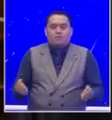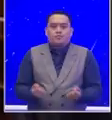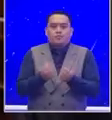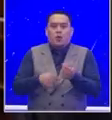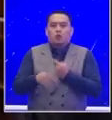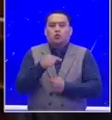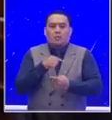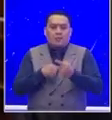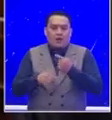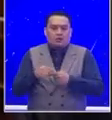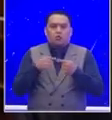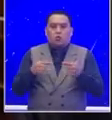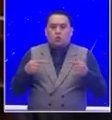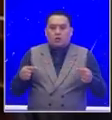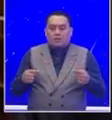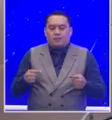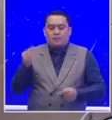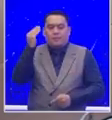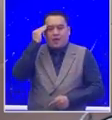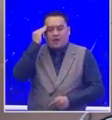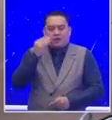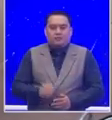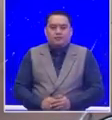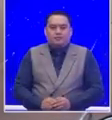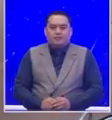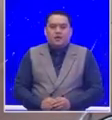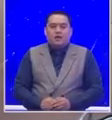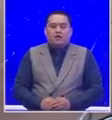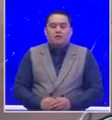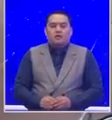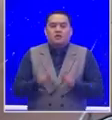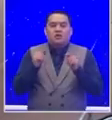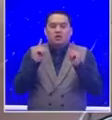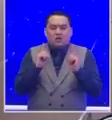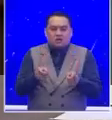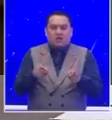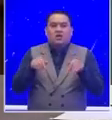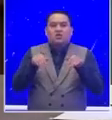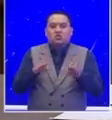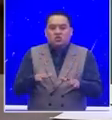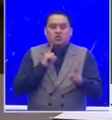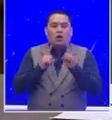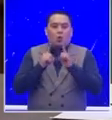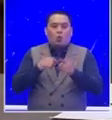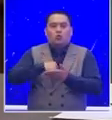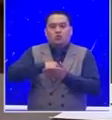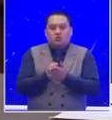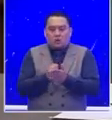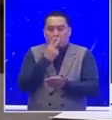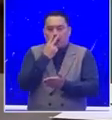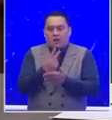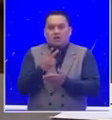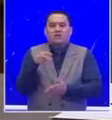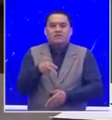помощи предпринимателям и другим антикризисным мерам в период ЧП. Также единогласным решением участников совещания уточнены макропоказатели